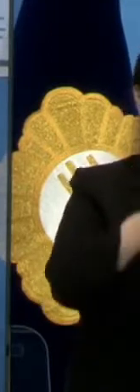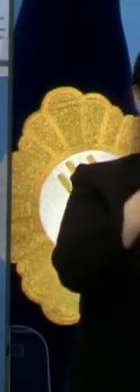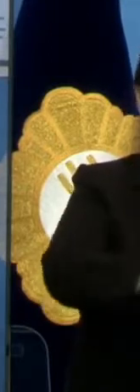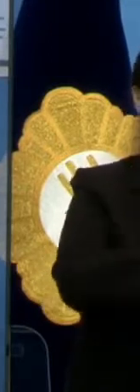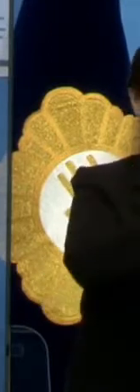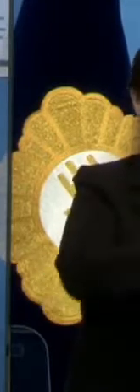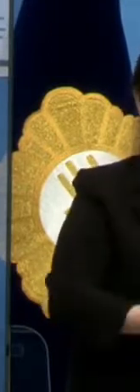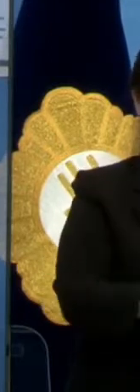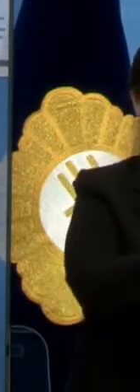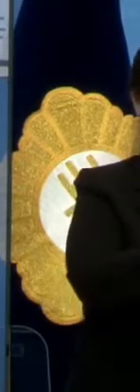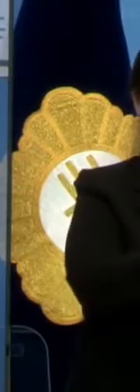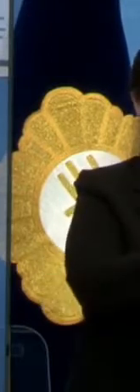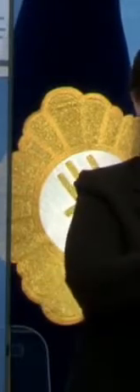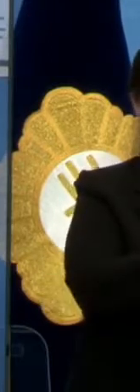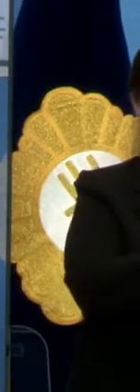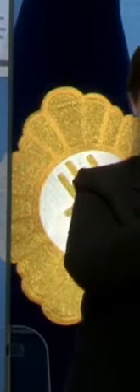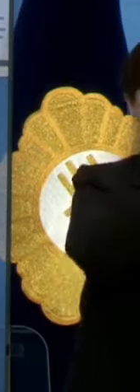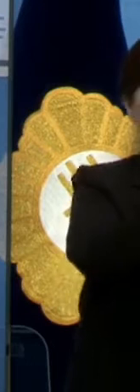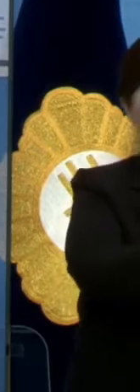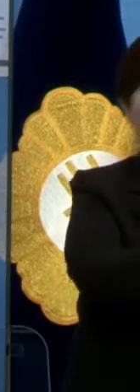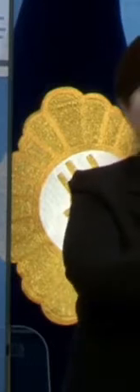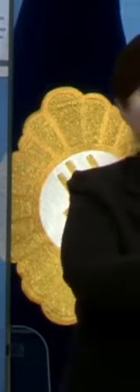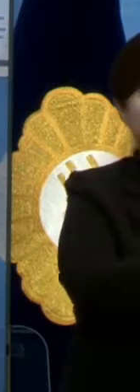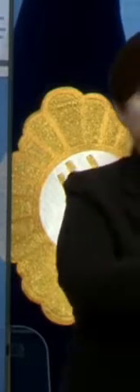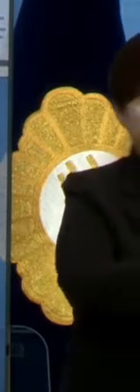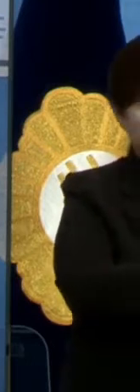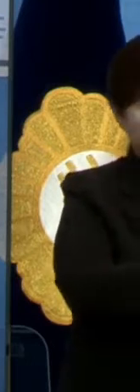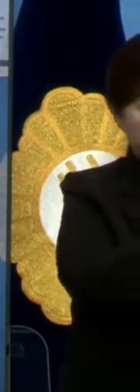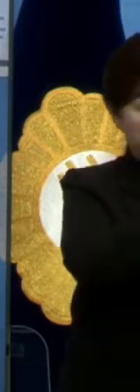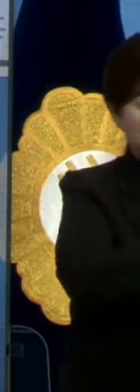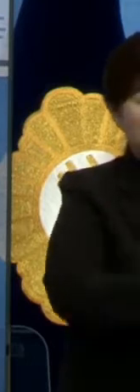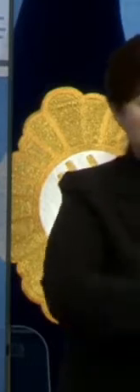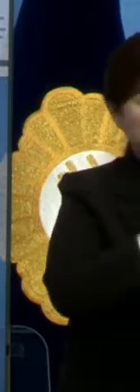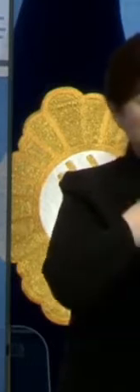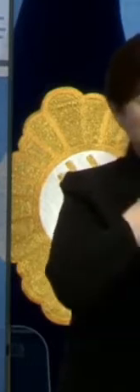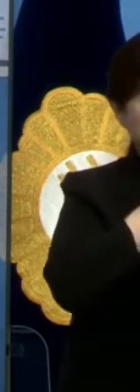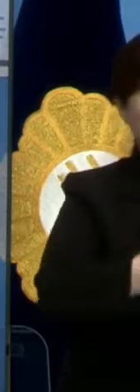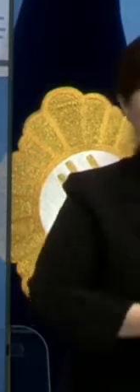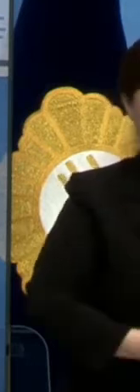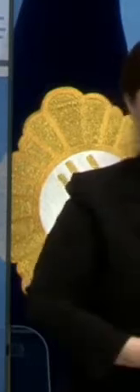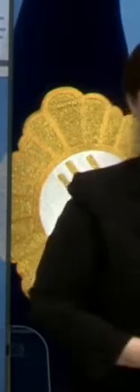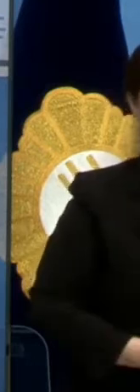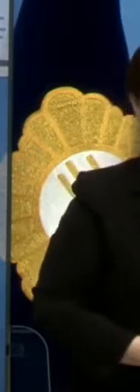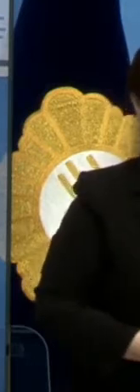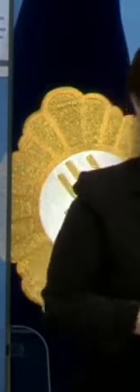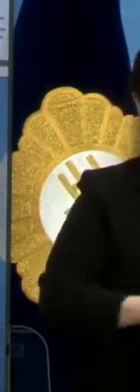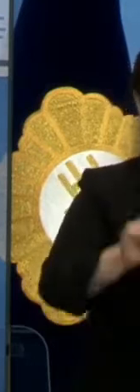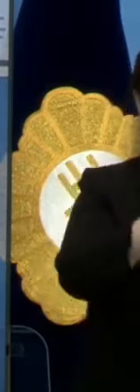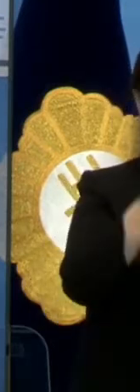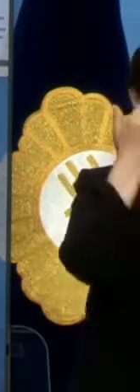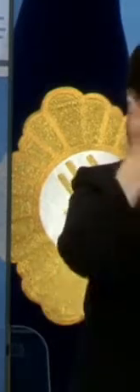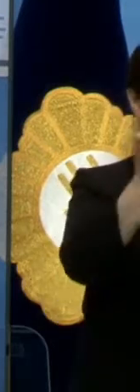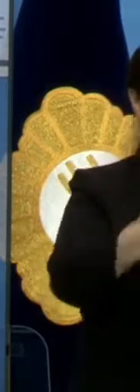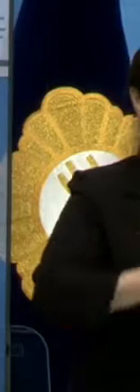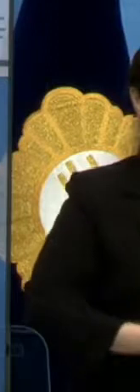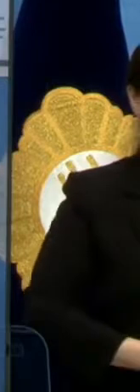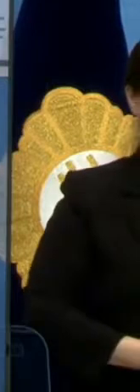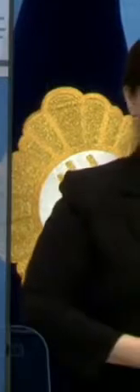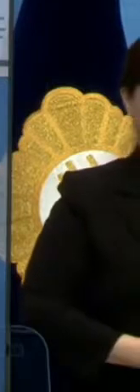산재사망공화국 사업장이 바로 당신들 사업장입니다. 하나 더 물읍시다.